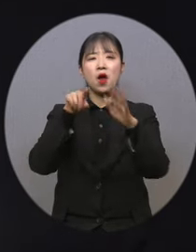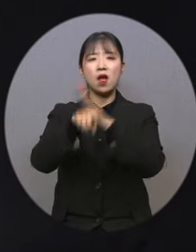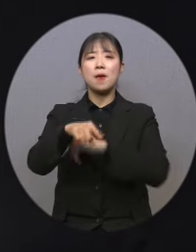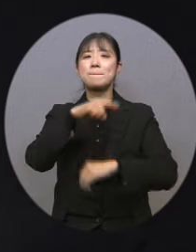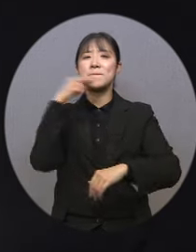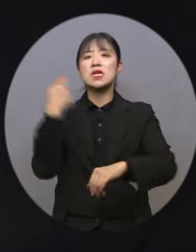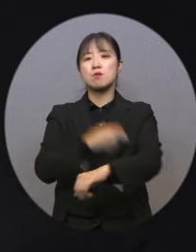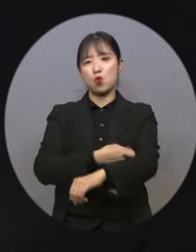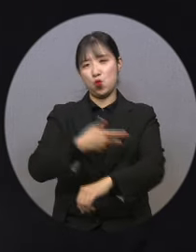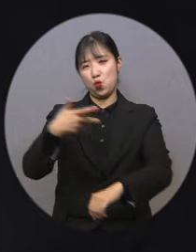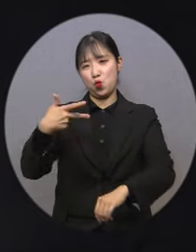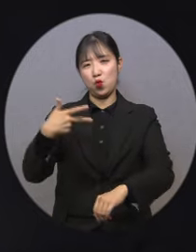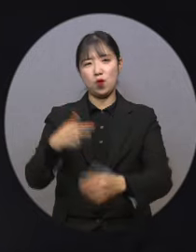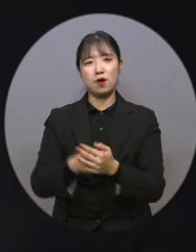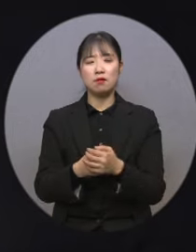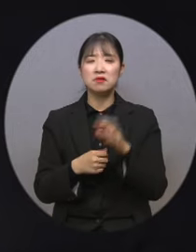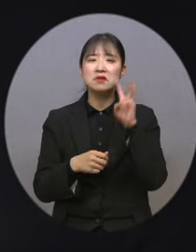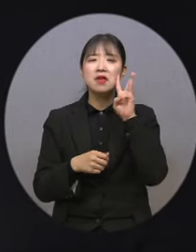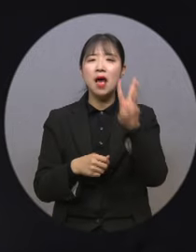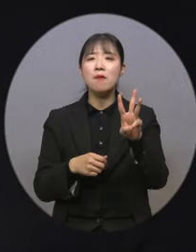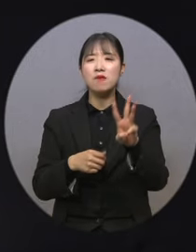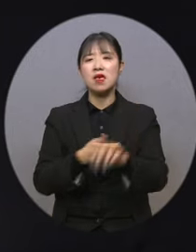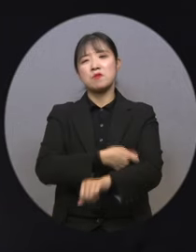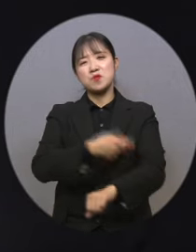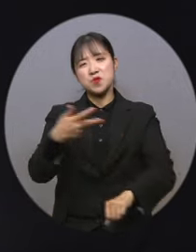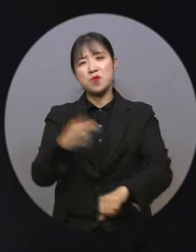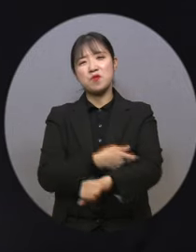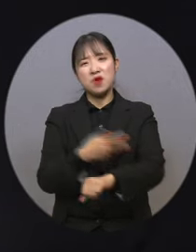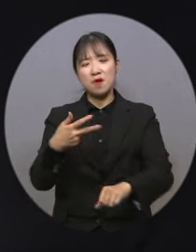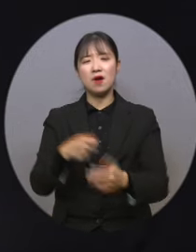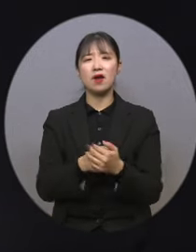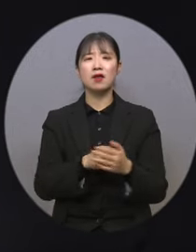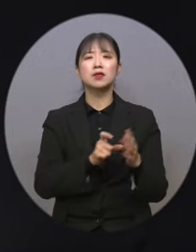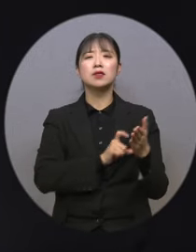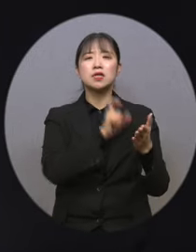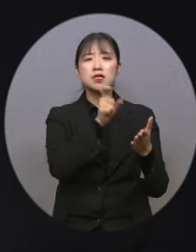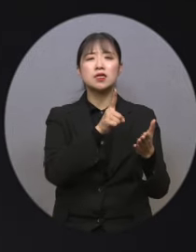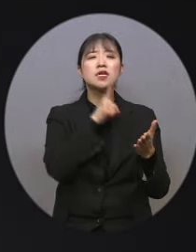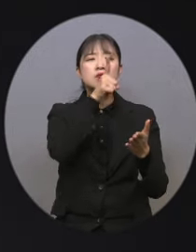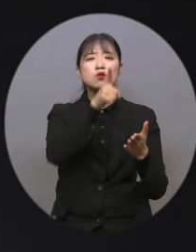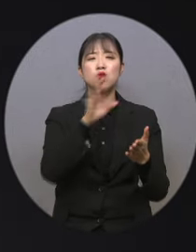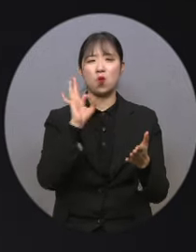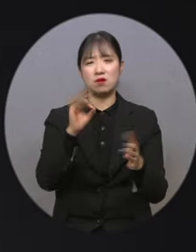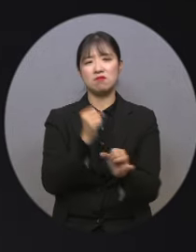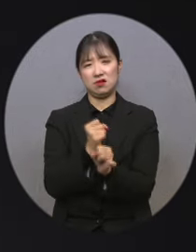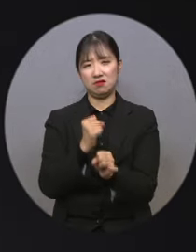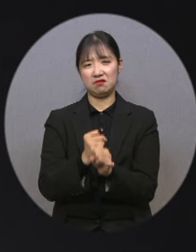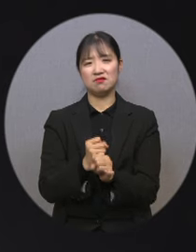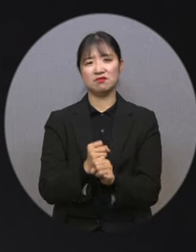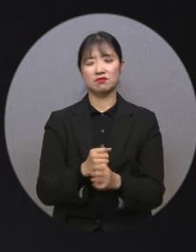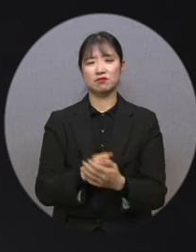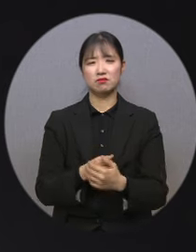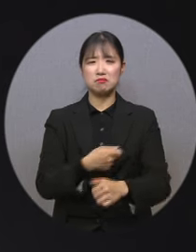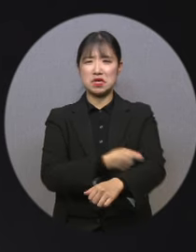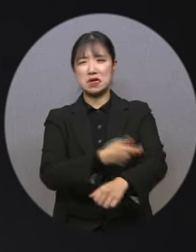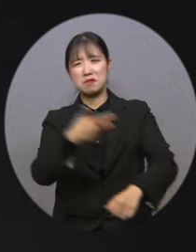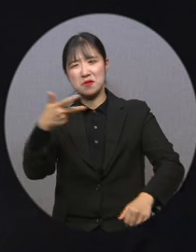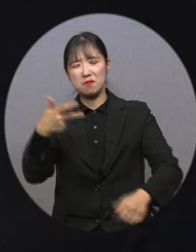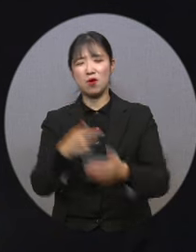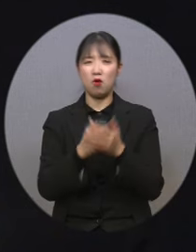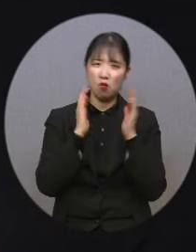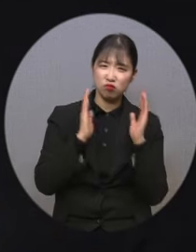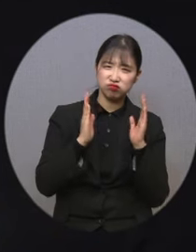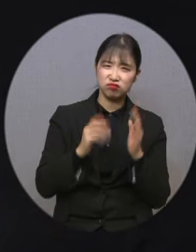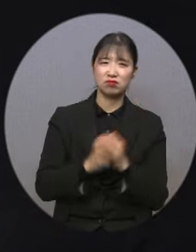그래 피를 3일 내리다니 뽑아 가지고 등록금 을 만들어서 갖다 주면서 공부했어요 그러나 면티 보고 공부하고